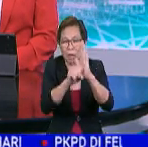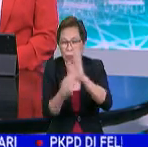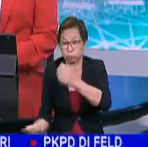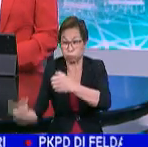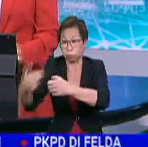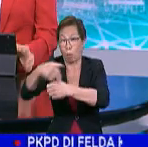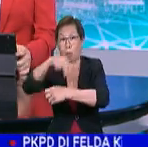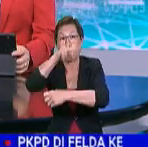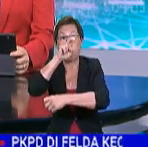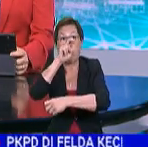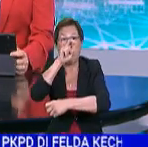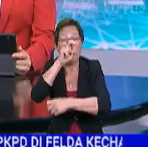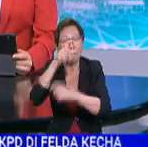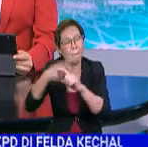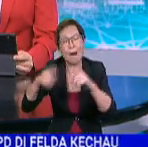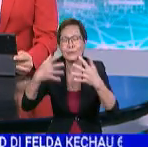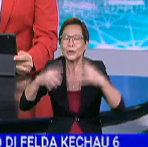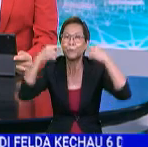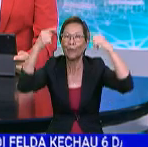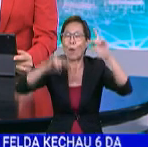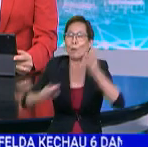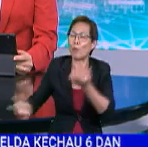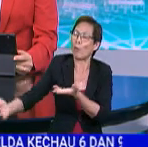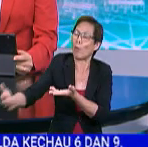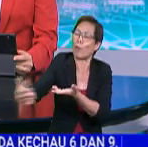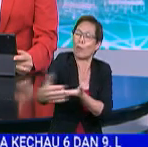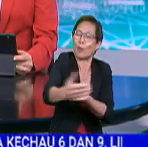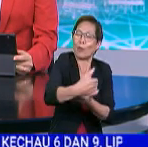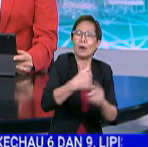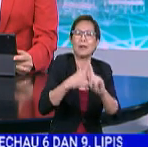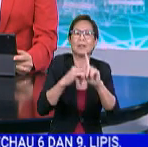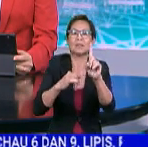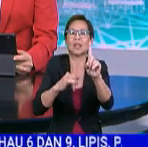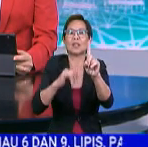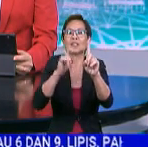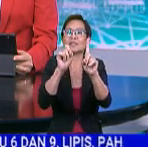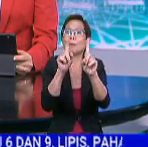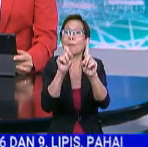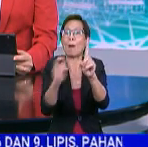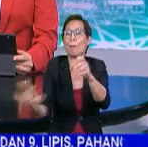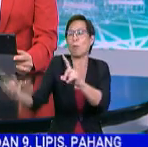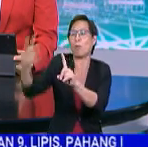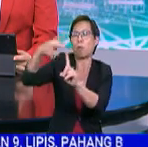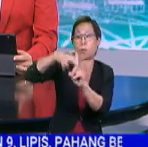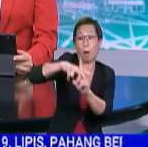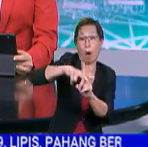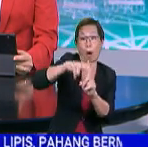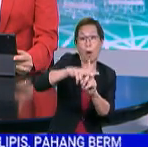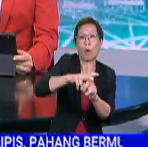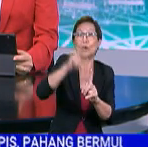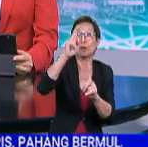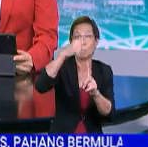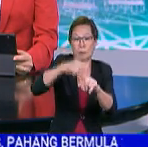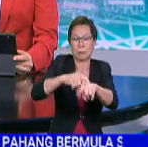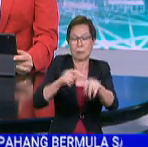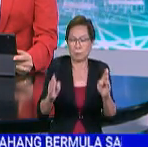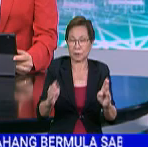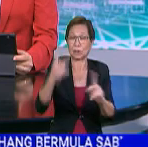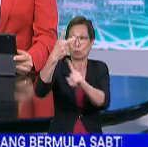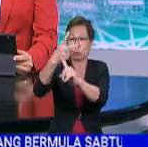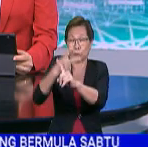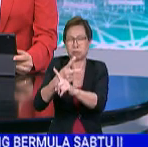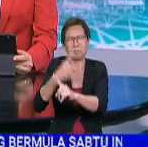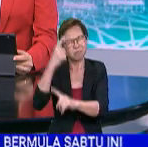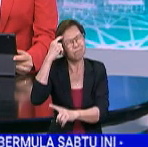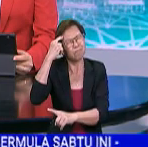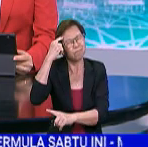lebih ketat namun telah berjaya mengumpulkan 111 permohonan hanya dalam tempoh 2 bulan. Ya, Evan, saya